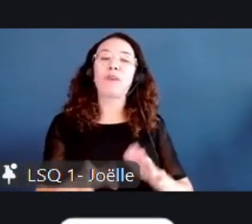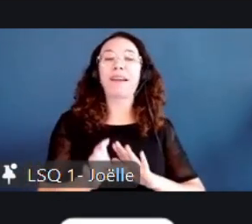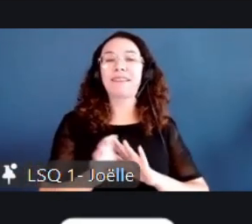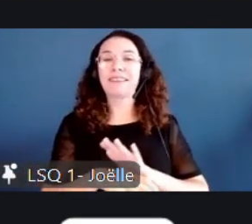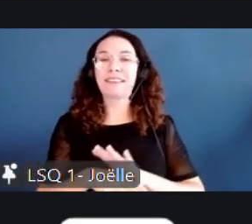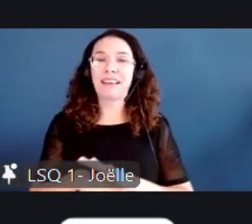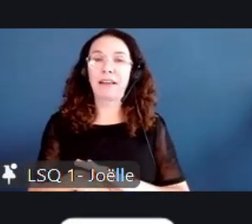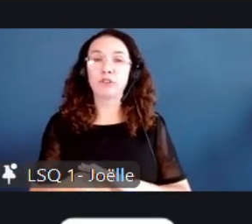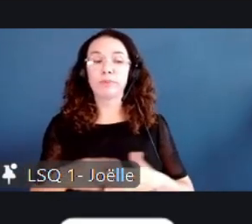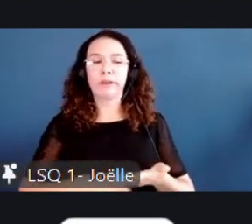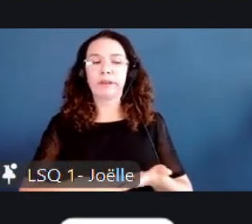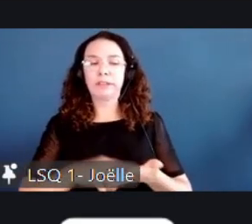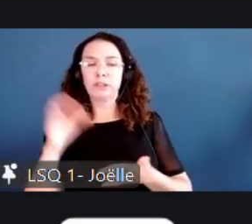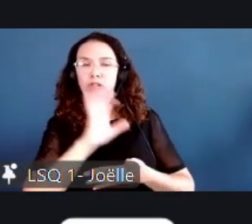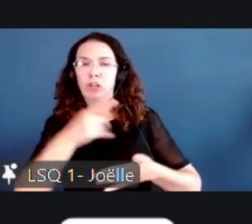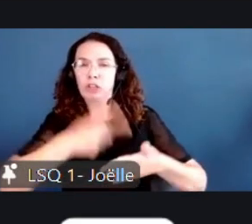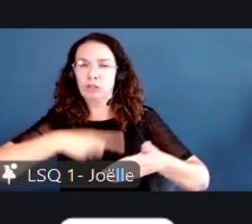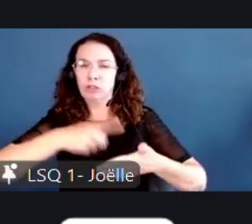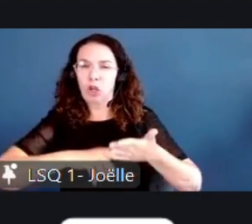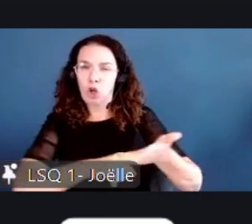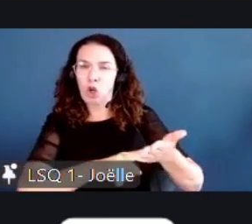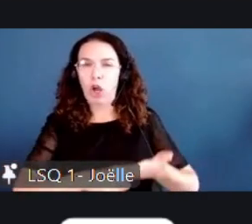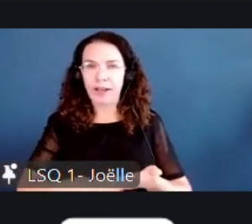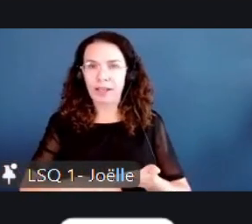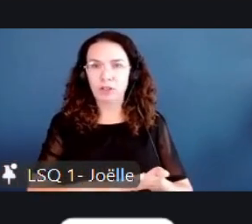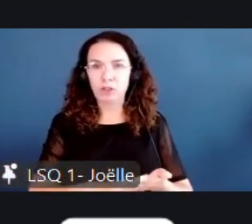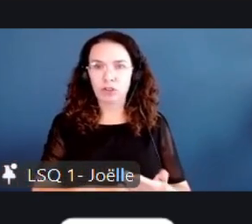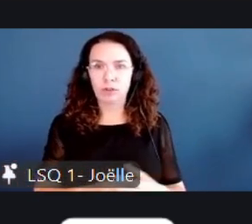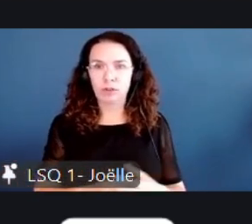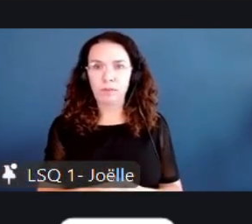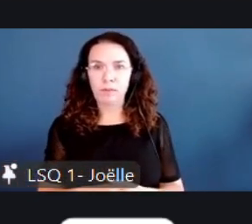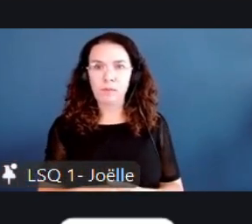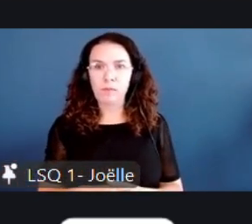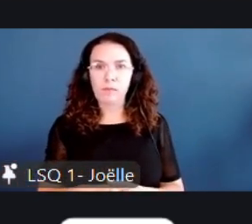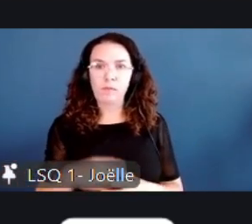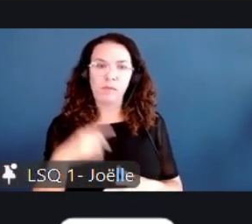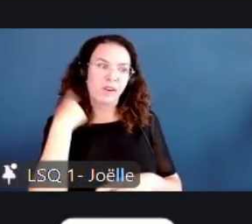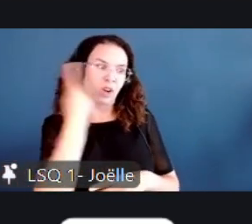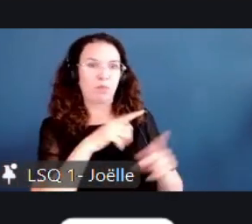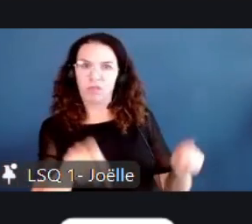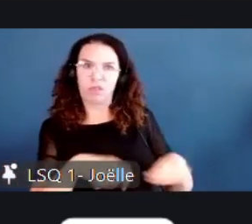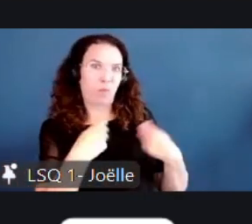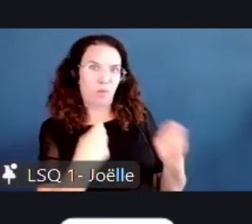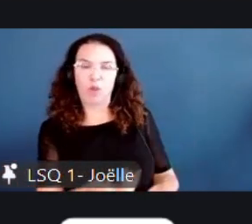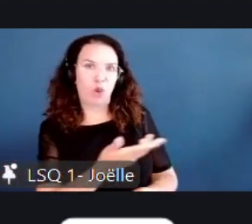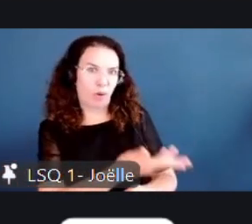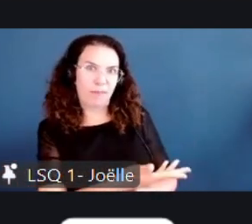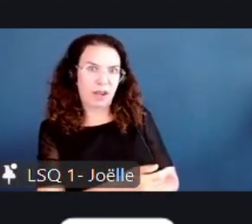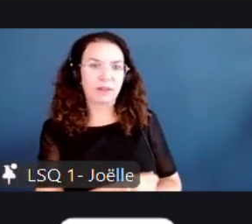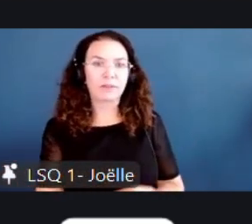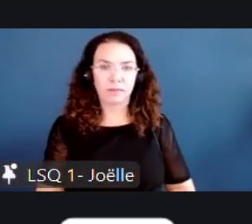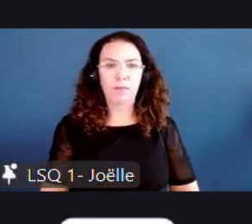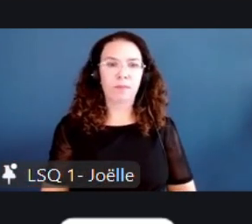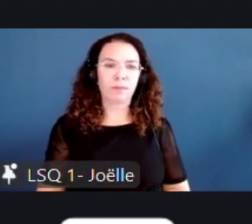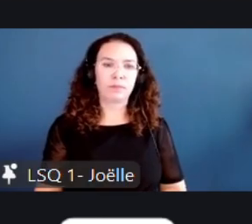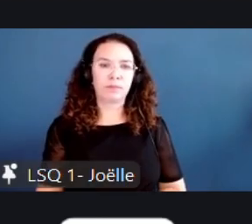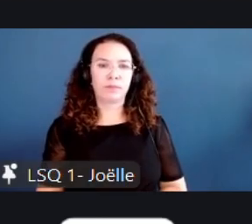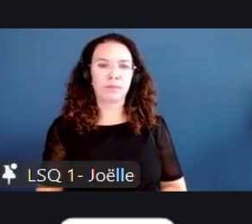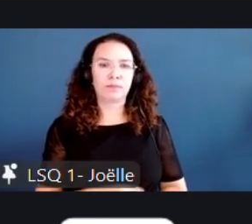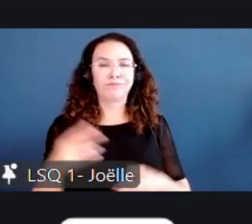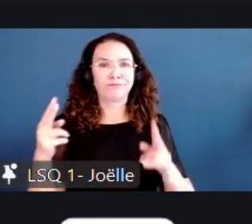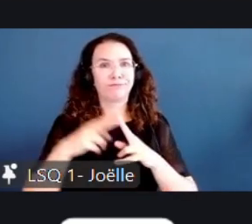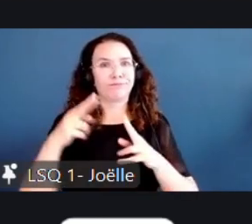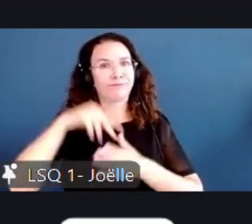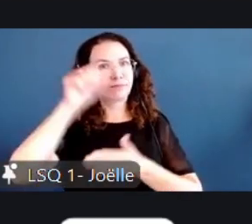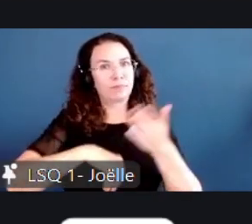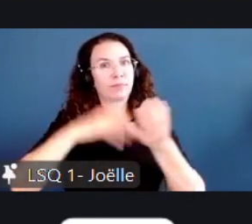entre guillemets, corriger ce qui était erronément perçu comme anormal. Il y a un grand manque de